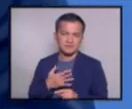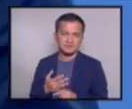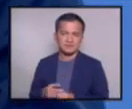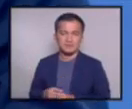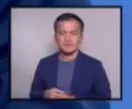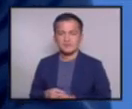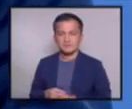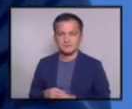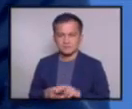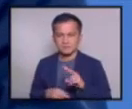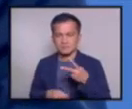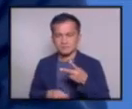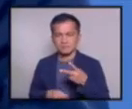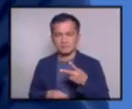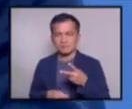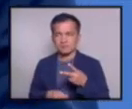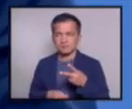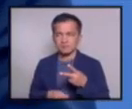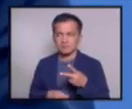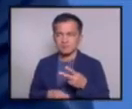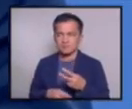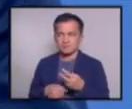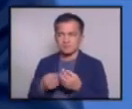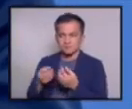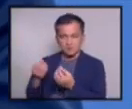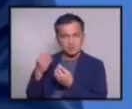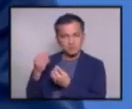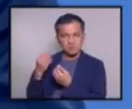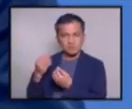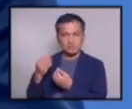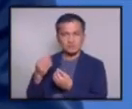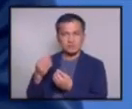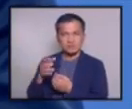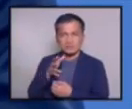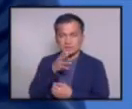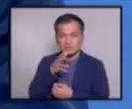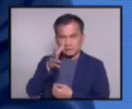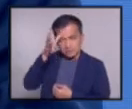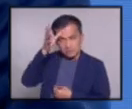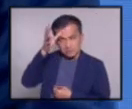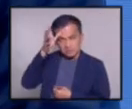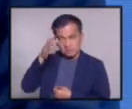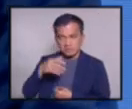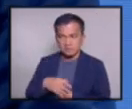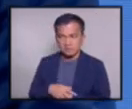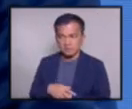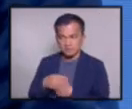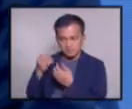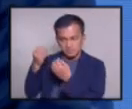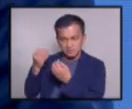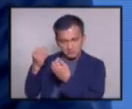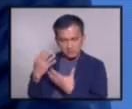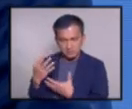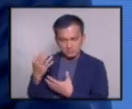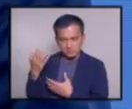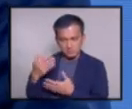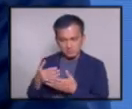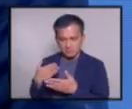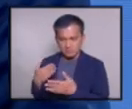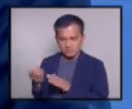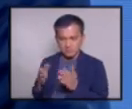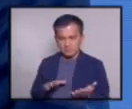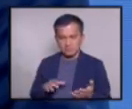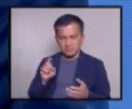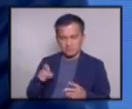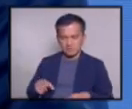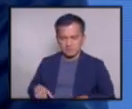And secondly, tinuruan ako ng nanay ko at tatay at ng guro, before you die, you have